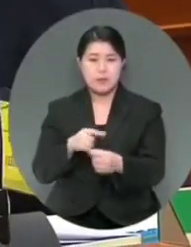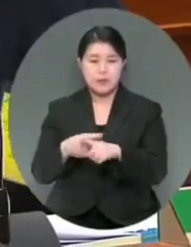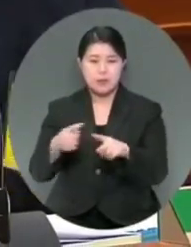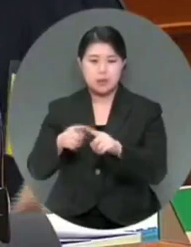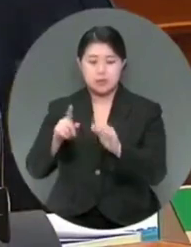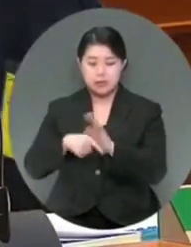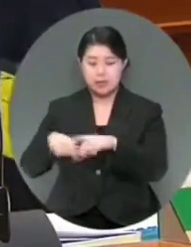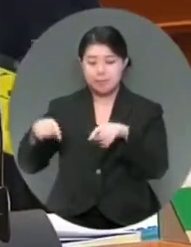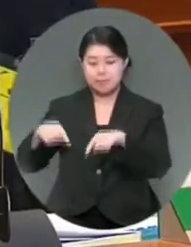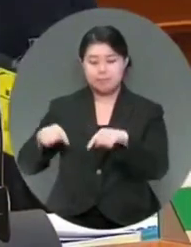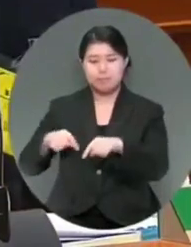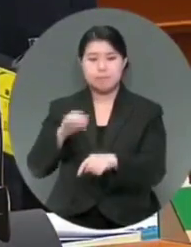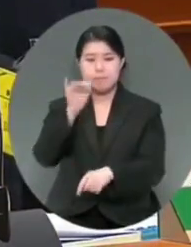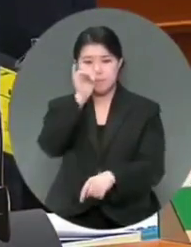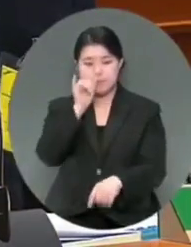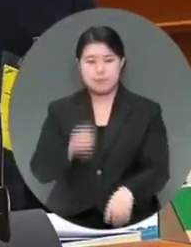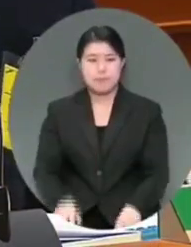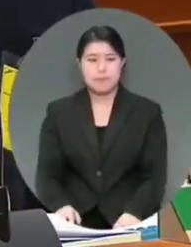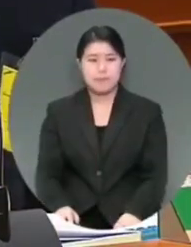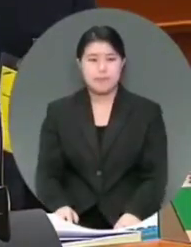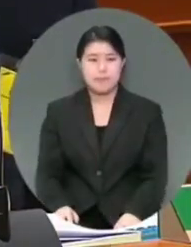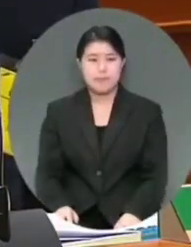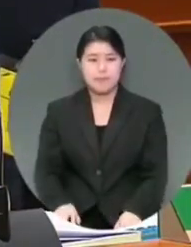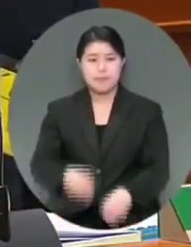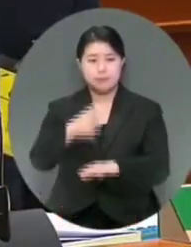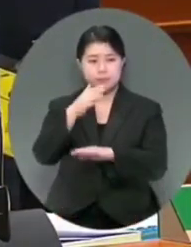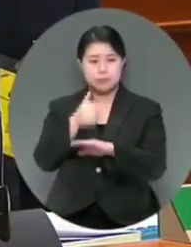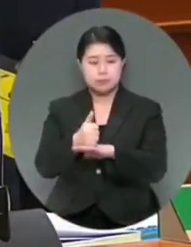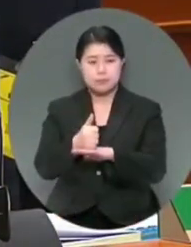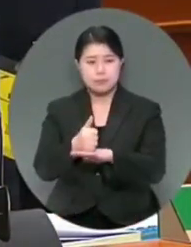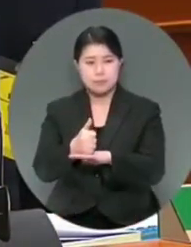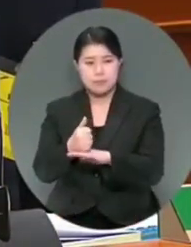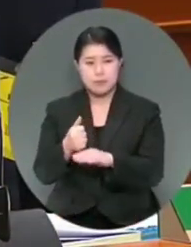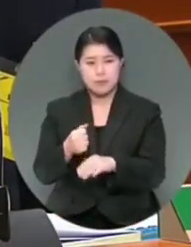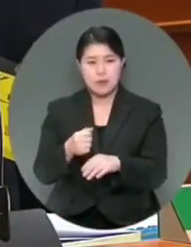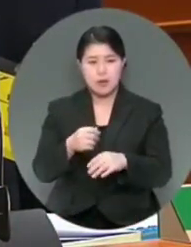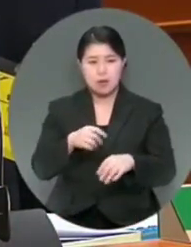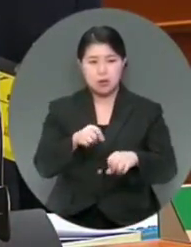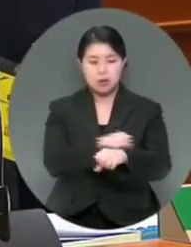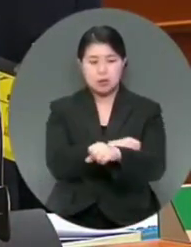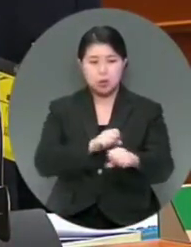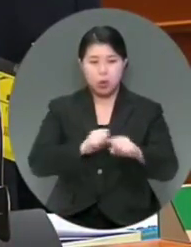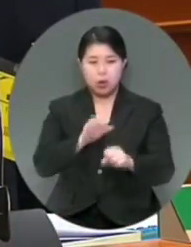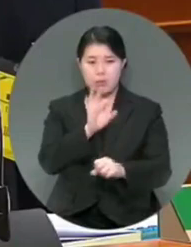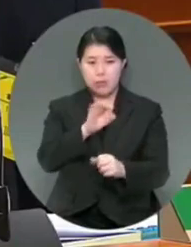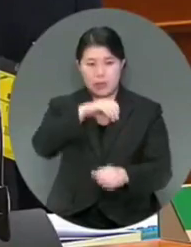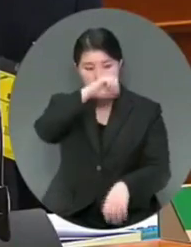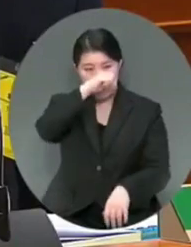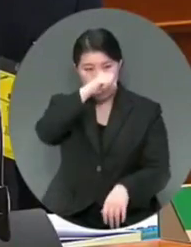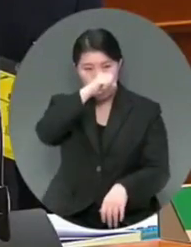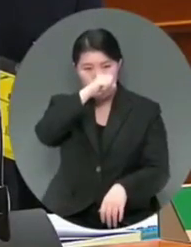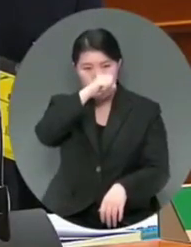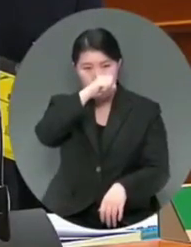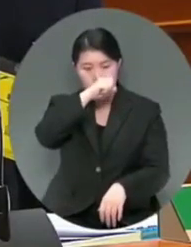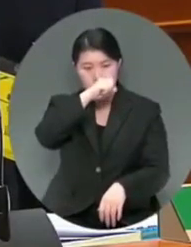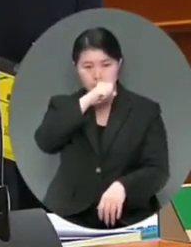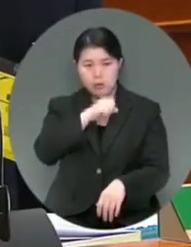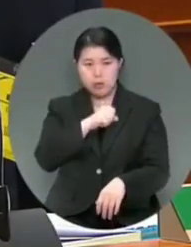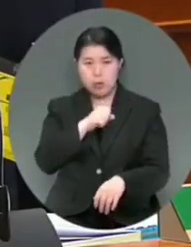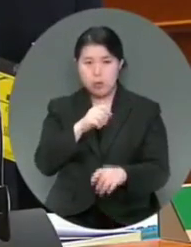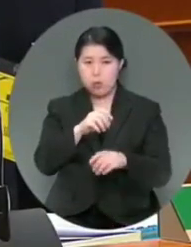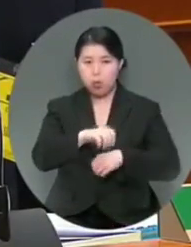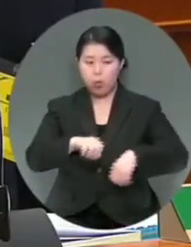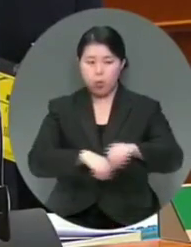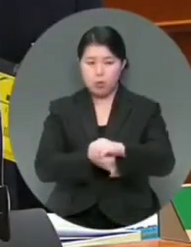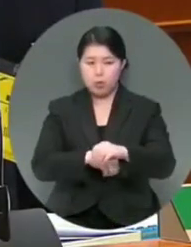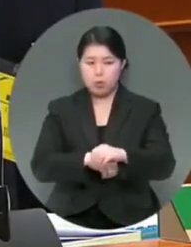같이 협의를 하고 있습니다. 그러니까 결국은 깜깜이 예산이었던 법무부 특활비 예산이 줄어드는 것이 아니라